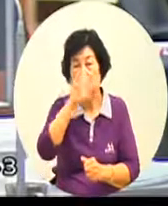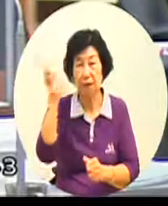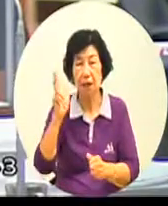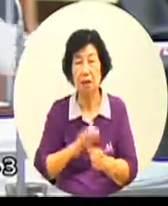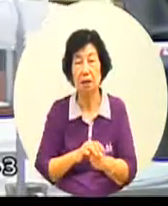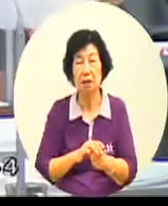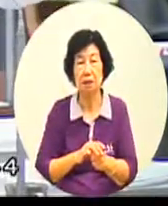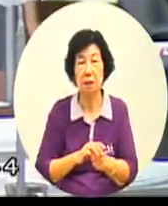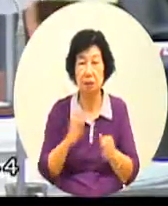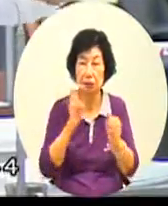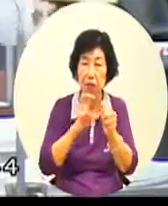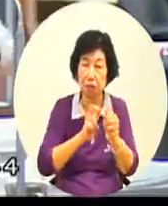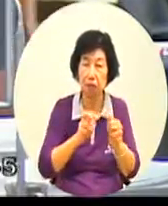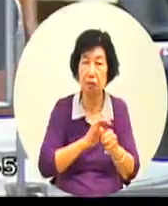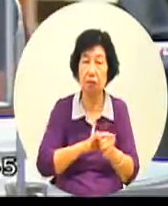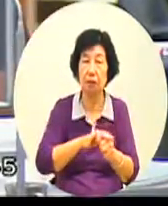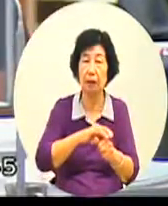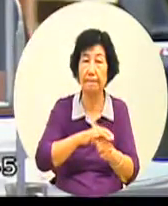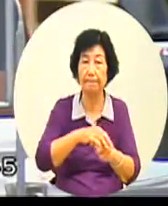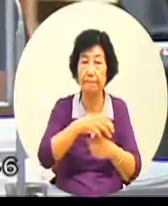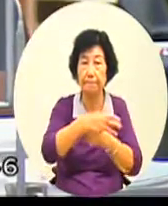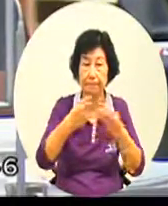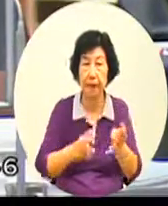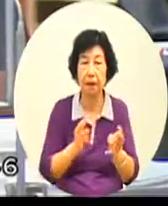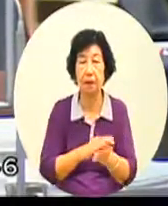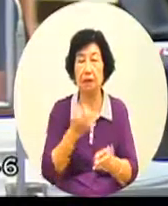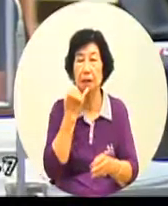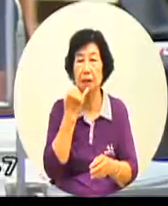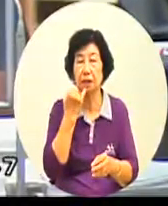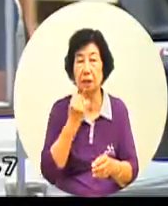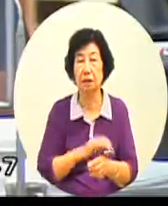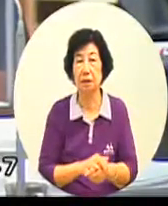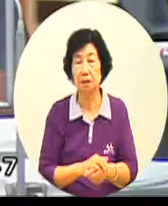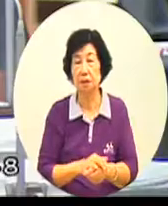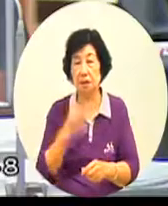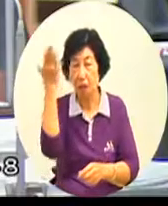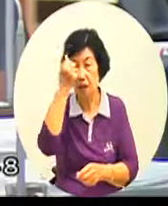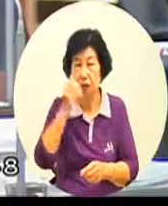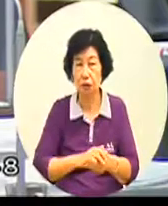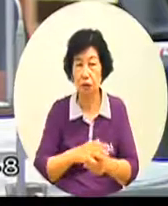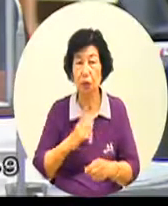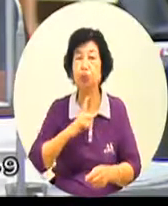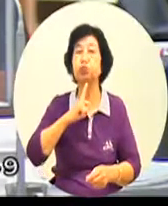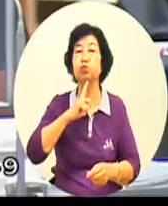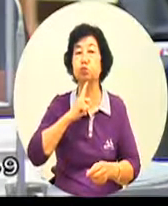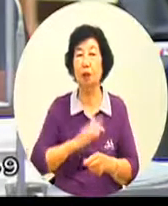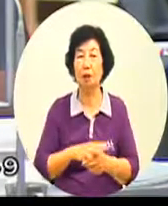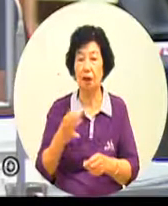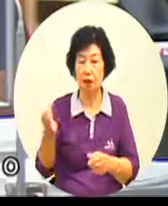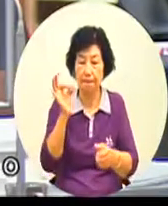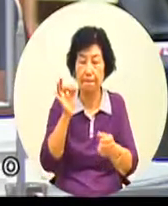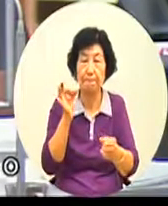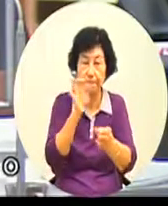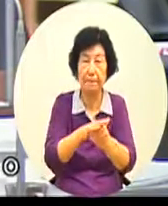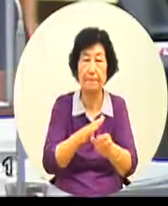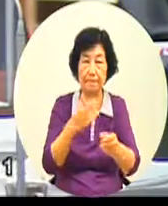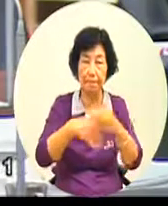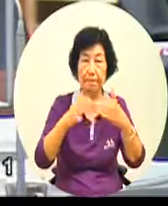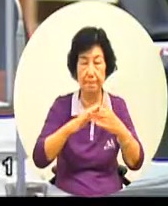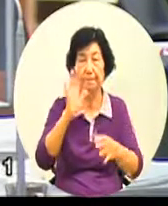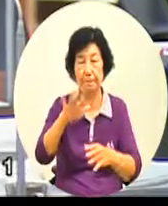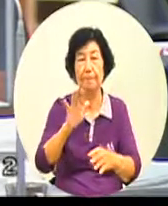以协助学校来做很多的事情，有些老人家也是很有钱啊，他也可以赞助学校啊，对对，我